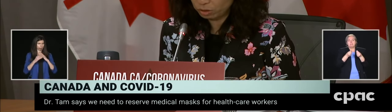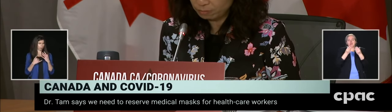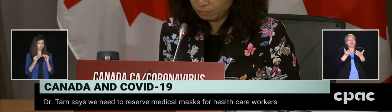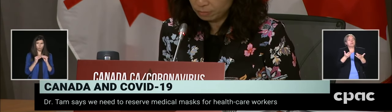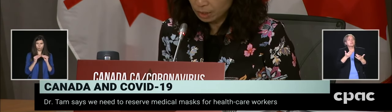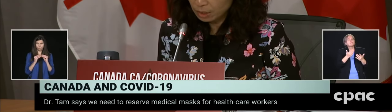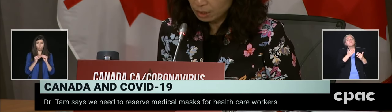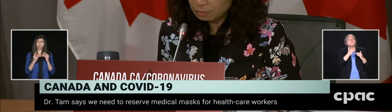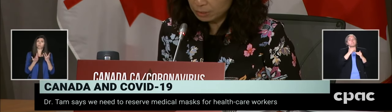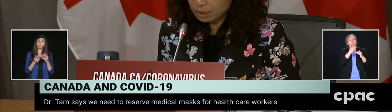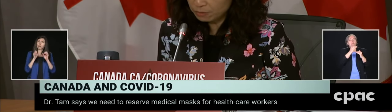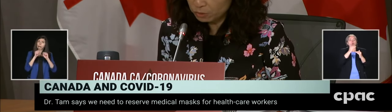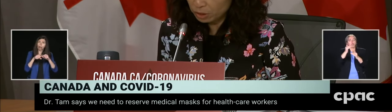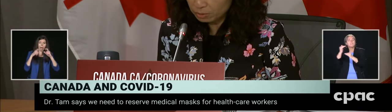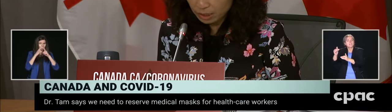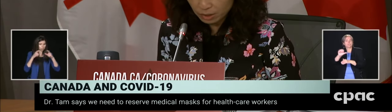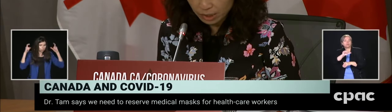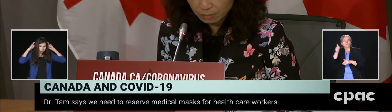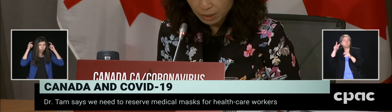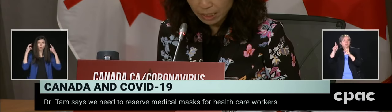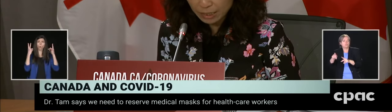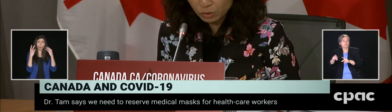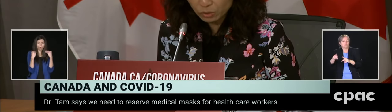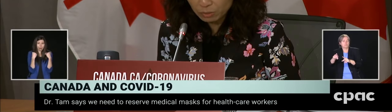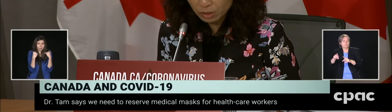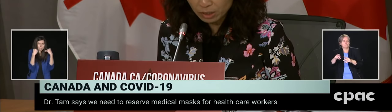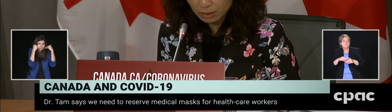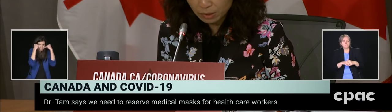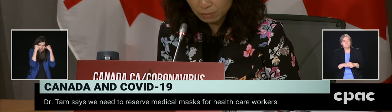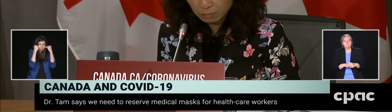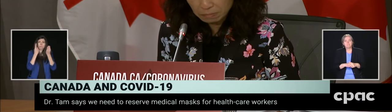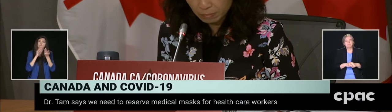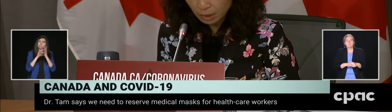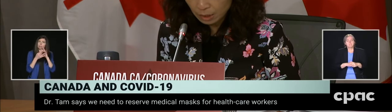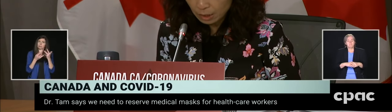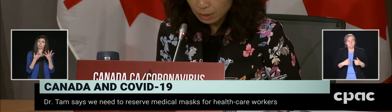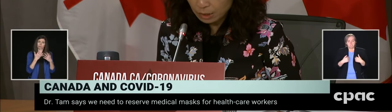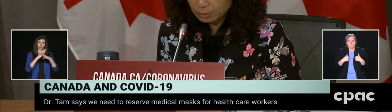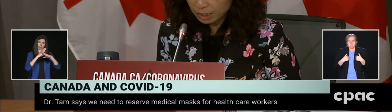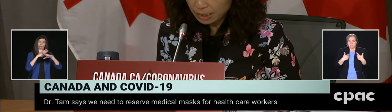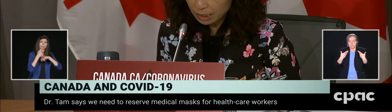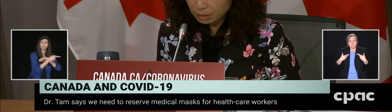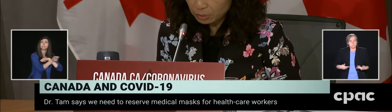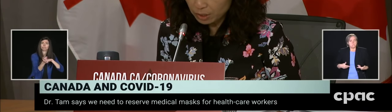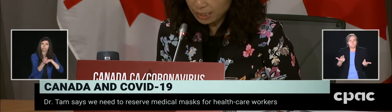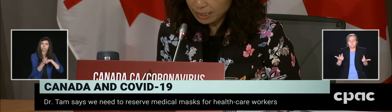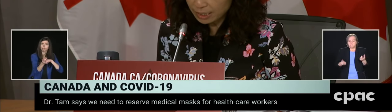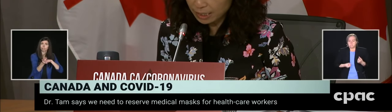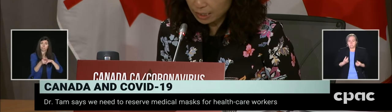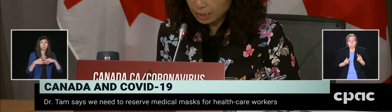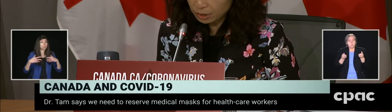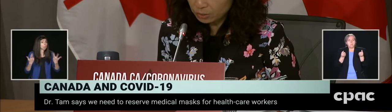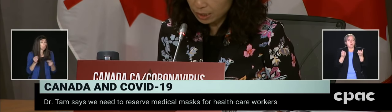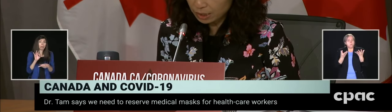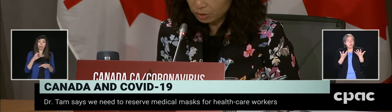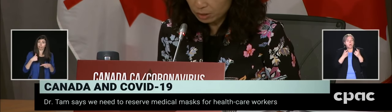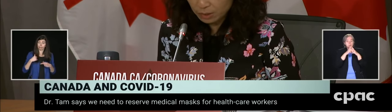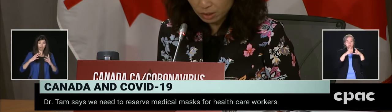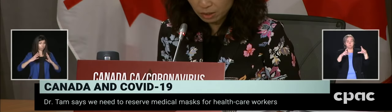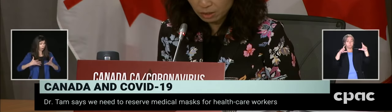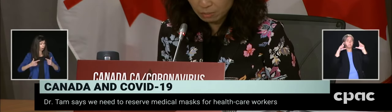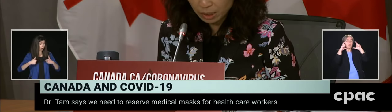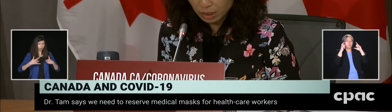les autres, même si vous ne présentez pas actuellement de symptômes. Cette pratique peut aider à réduire